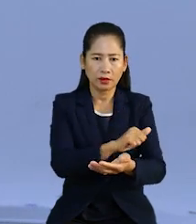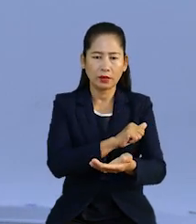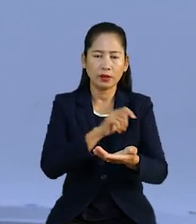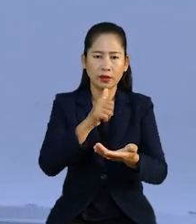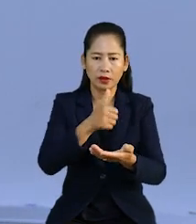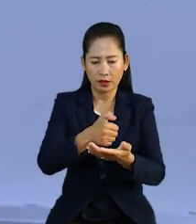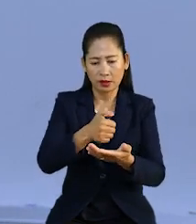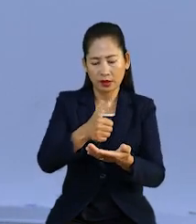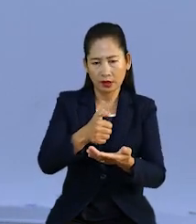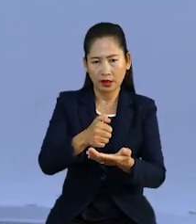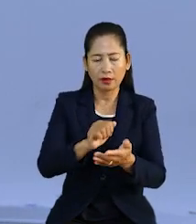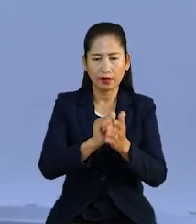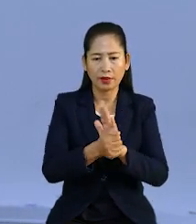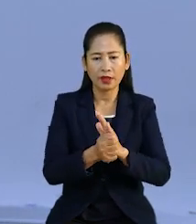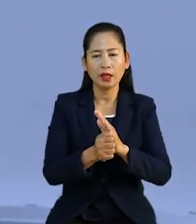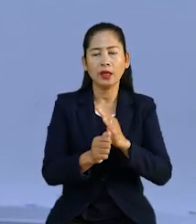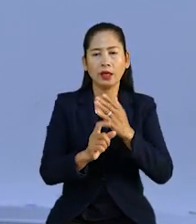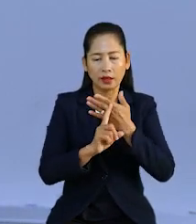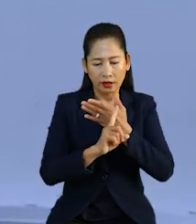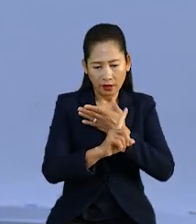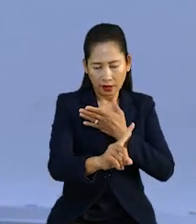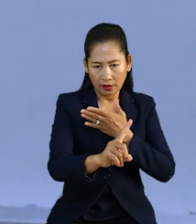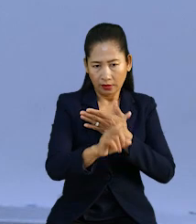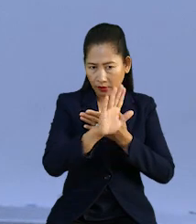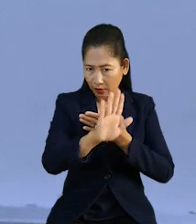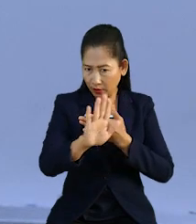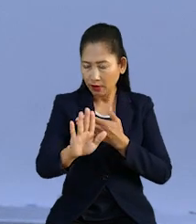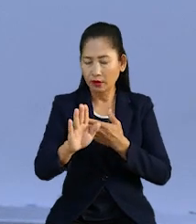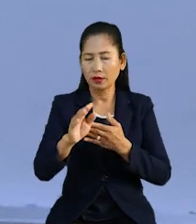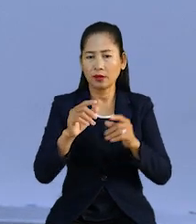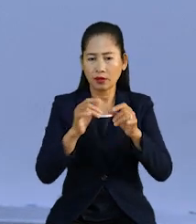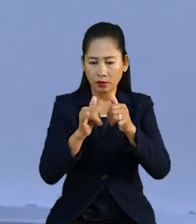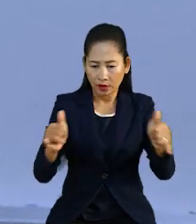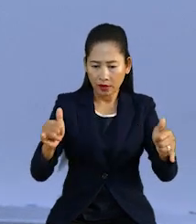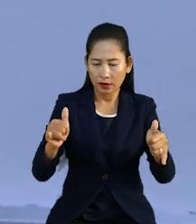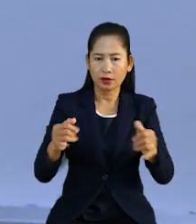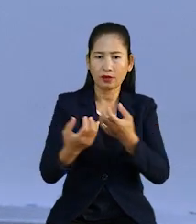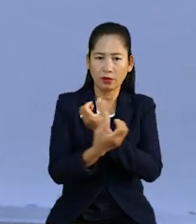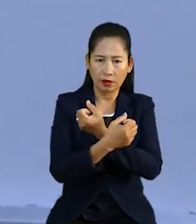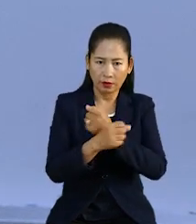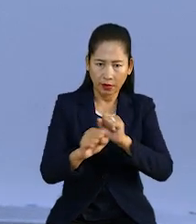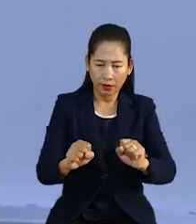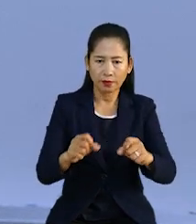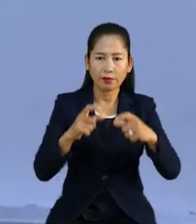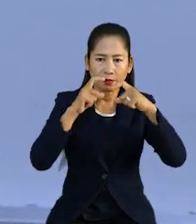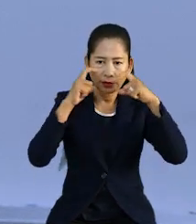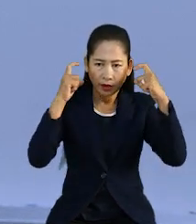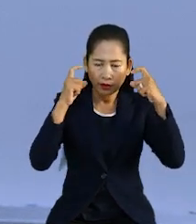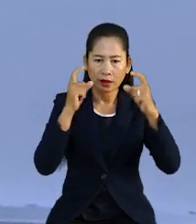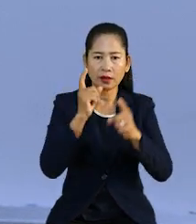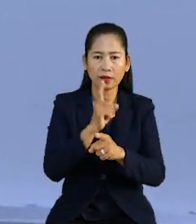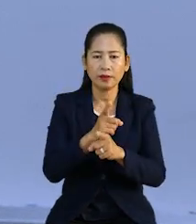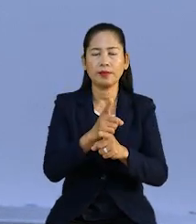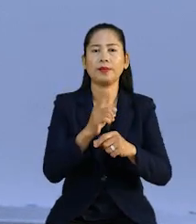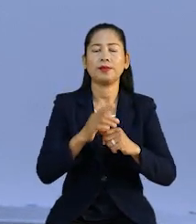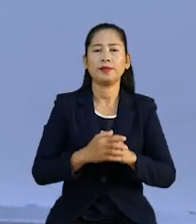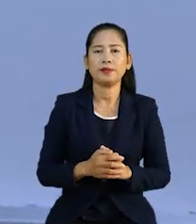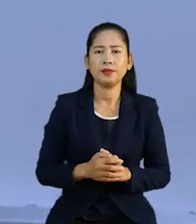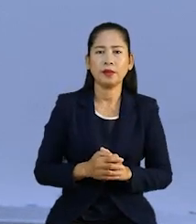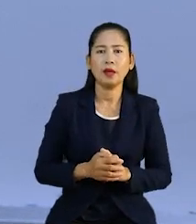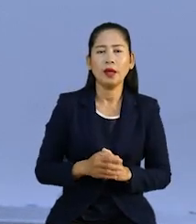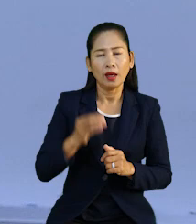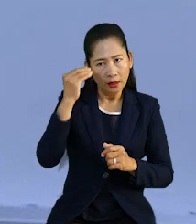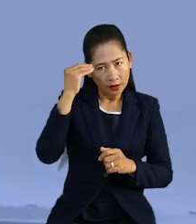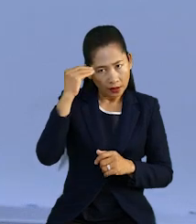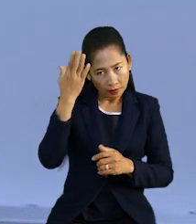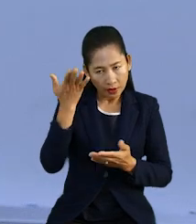mùi của chế, nơi phê đại con côn chạy trực hàng kháu, cũng lịch để xa cùng liên tục vào tập tiếp trong tiếng vẽ mặt ở bàn trăm trời.